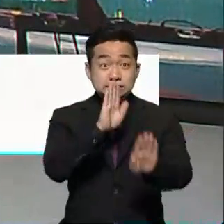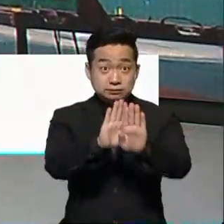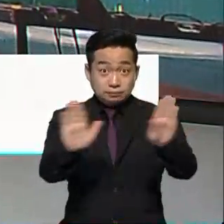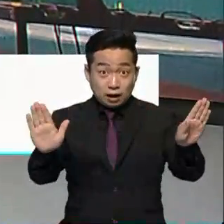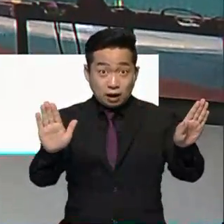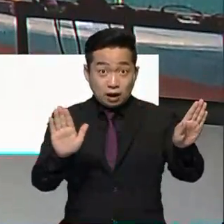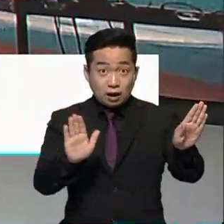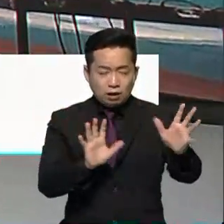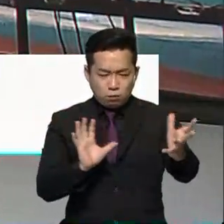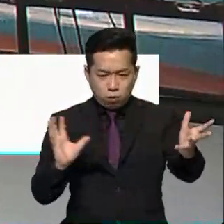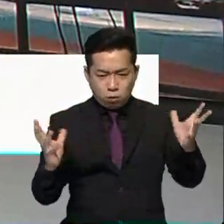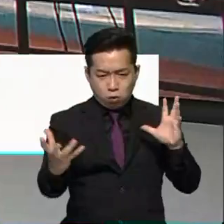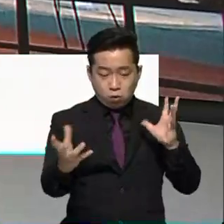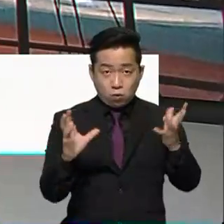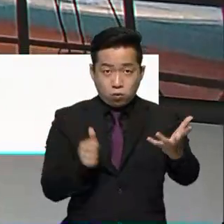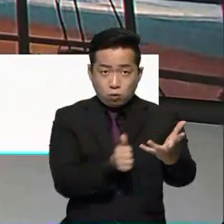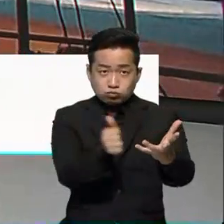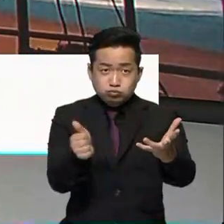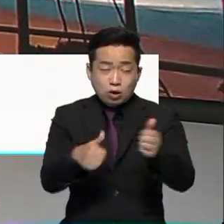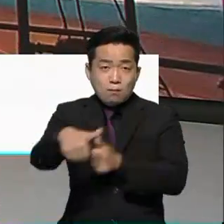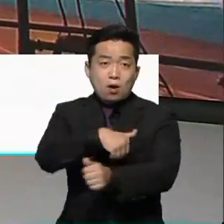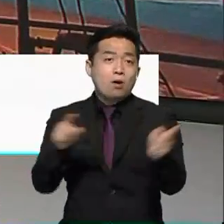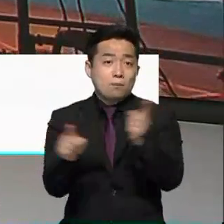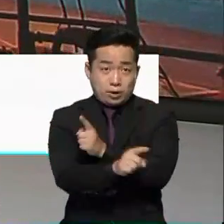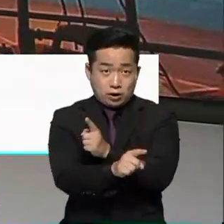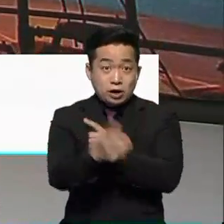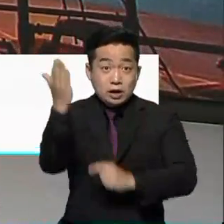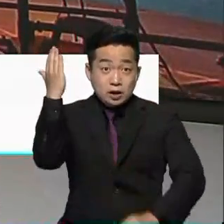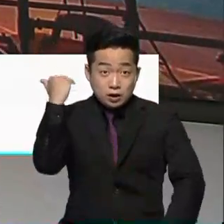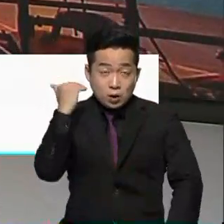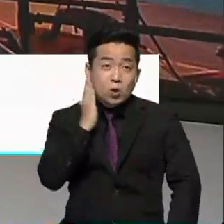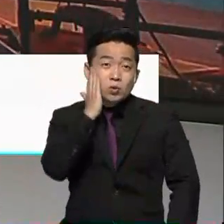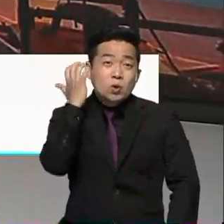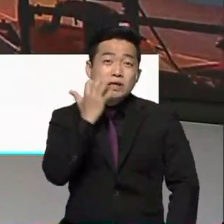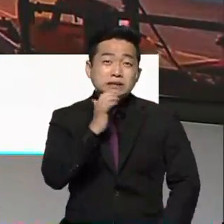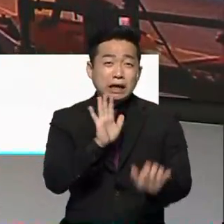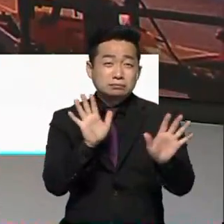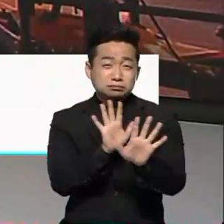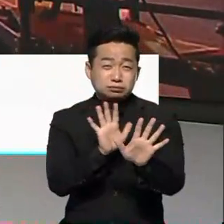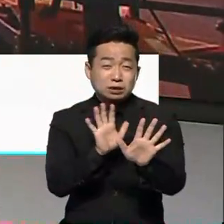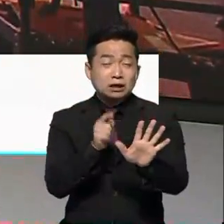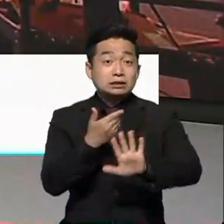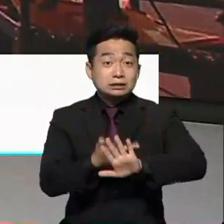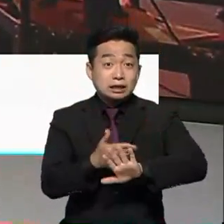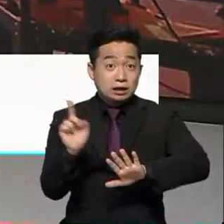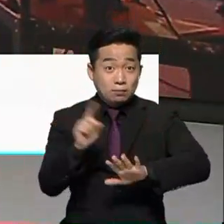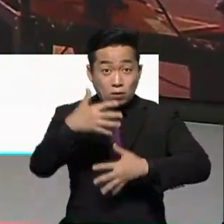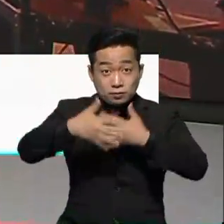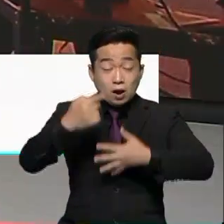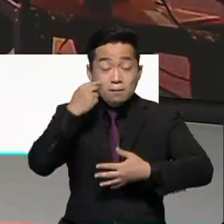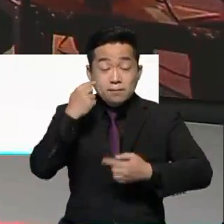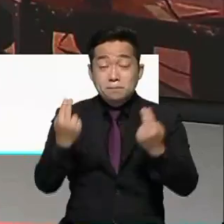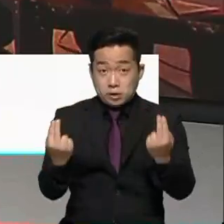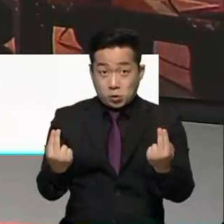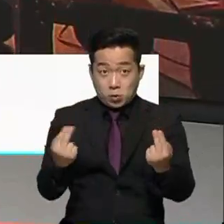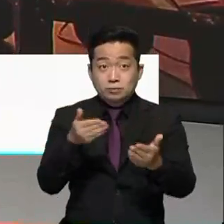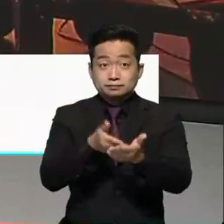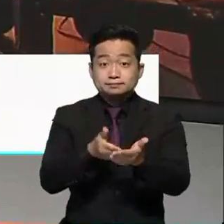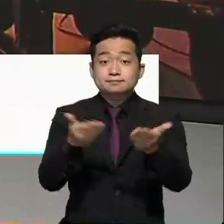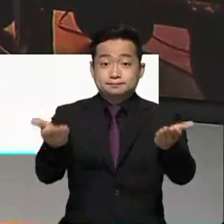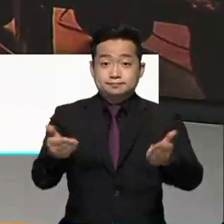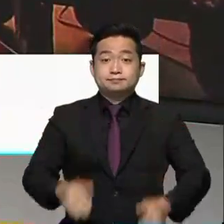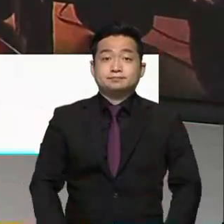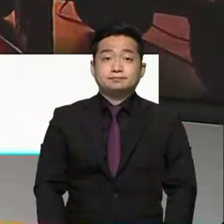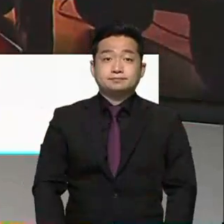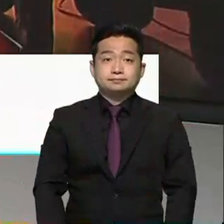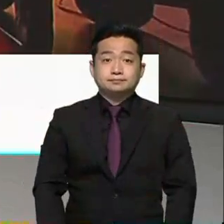입체감이 살아있는 배경으로 변신하는 겁니다. 기존의 녹색 스크린과는 어떻게 다른지 비교해 보시죠. 이주영 기자가